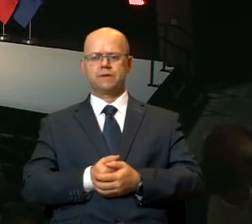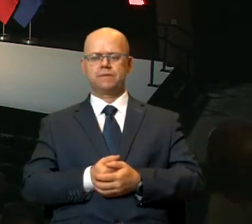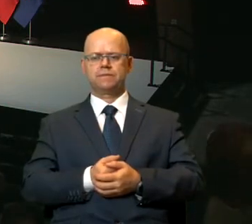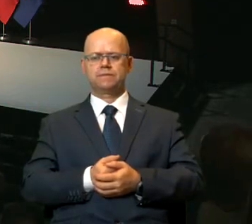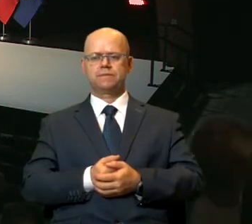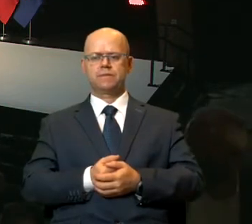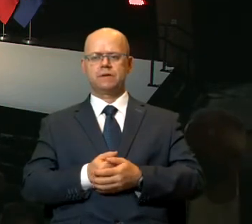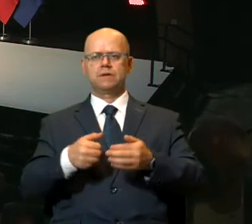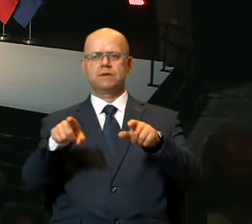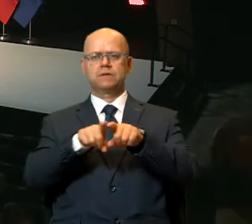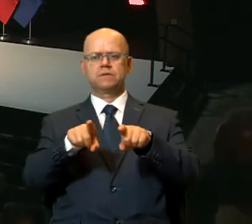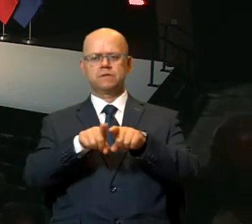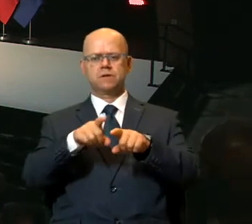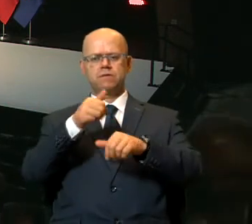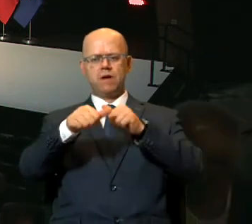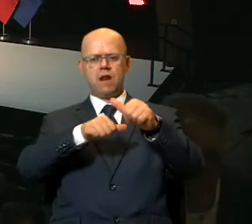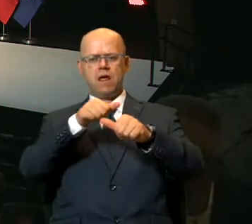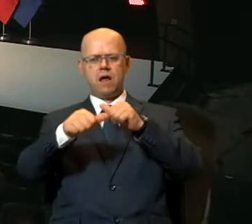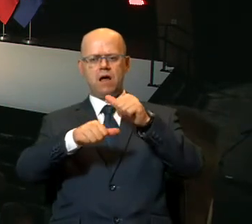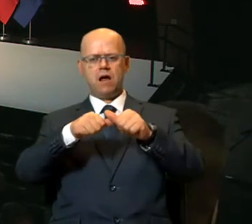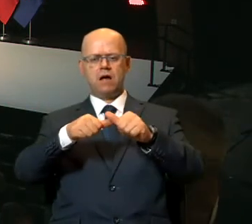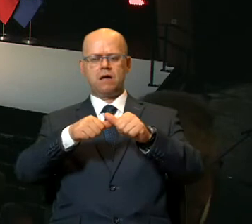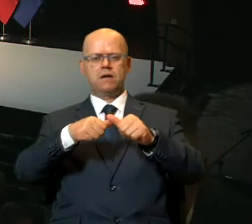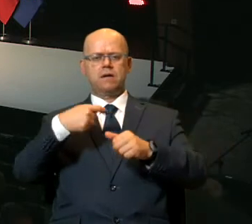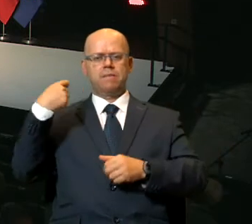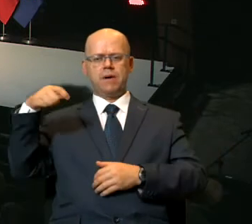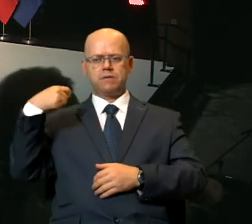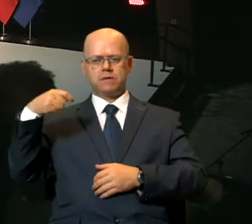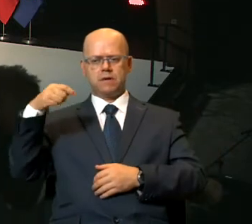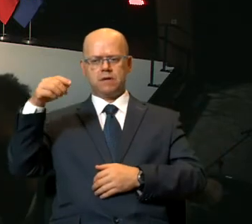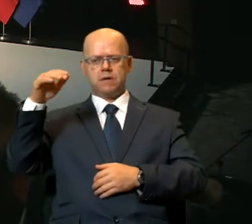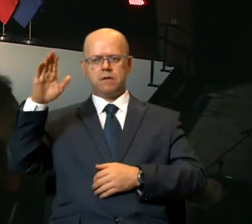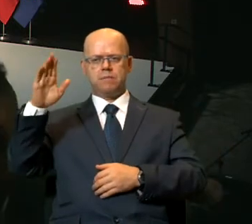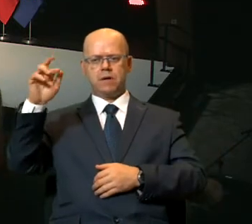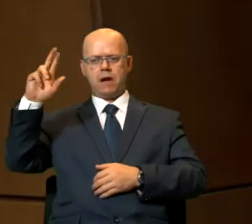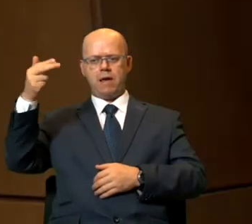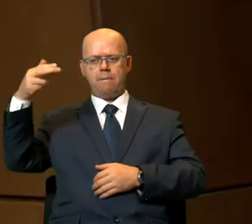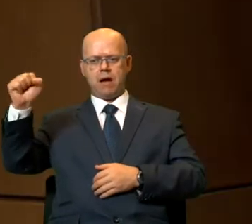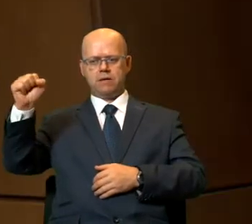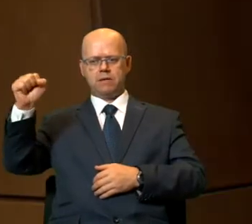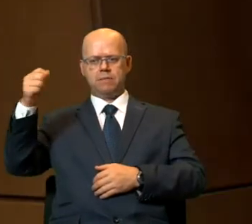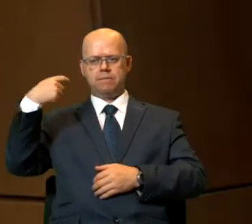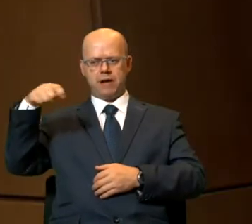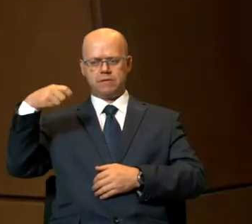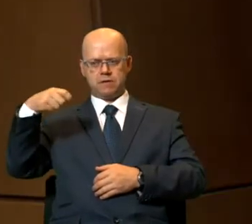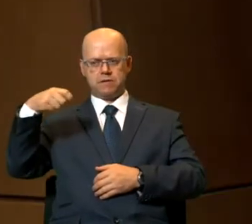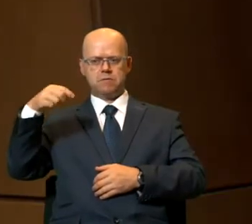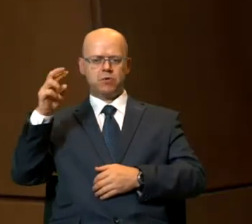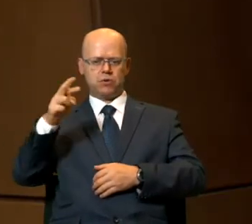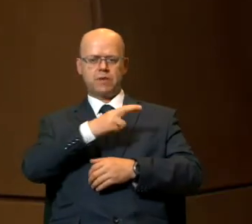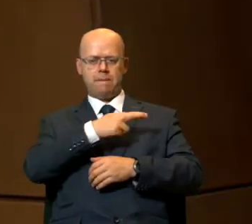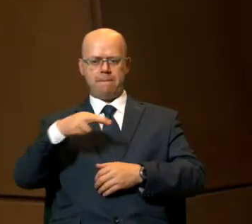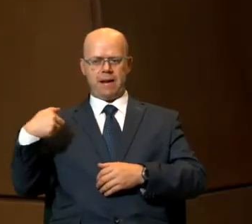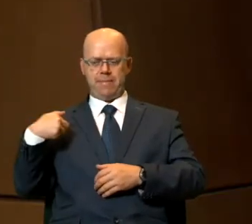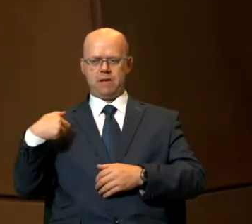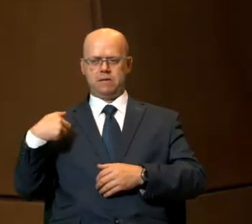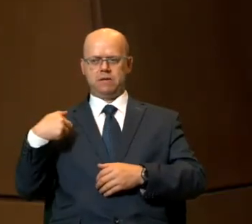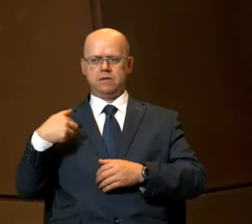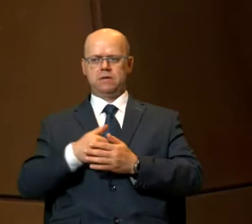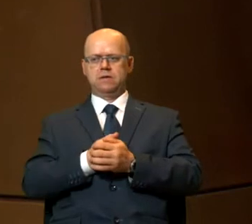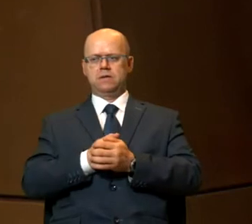I jest wieloletni prezydent Bremy. W Niemczech to jest bardzo wysoka ranga premiera landu,